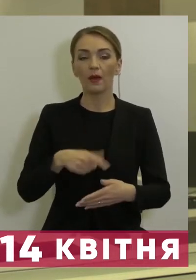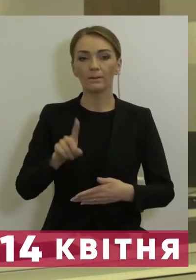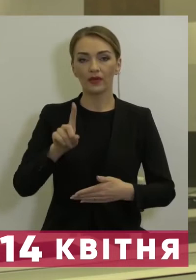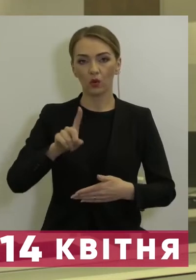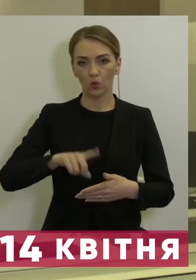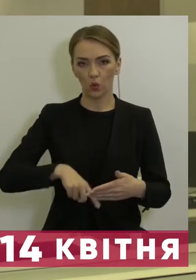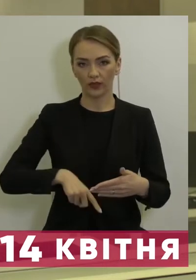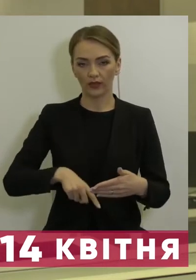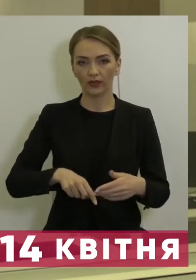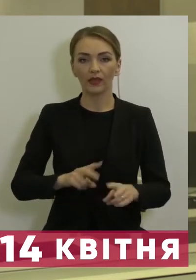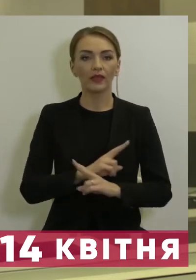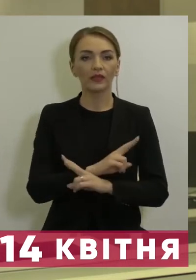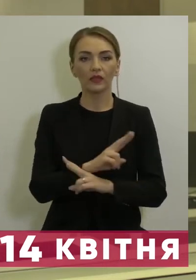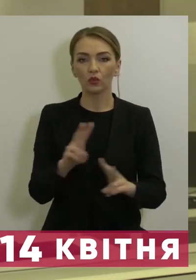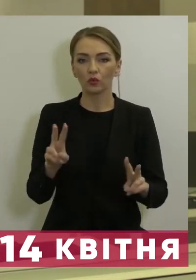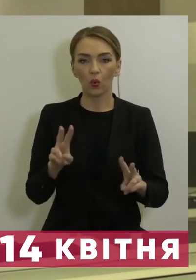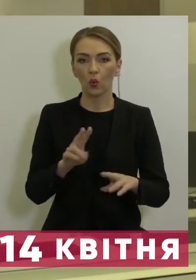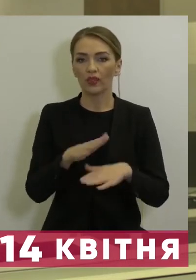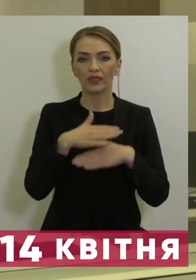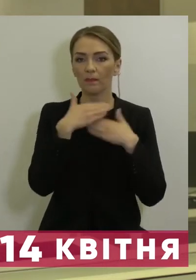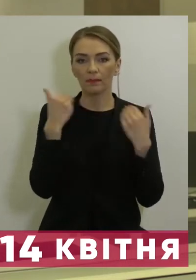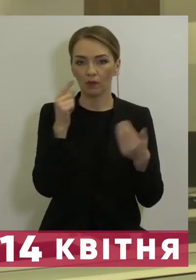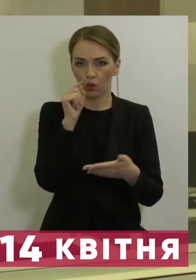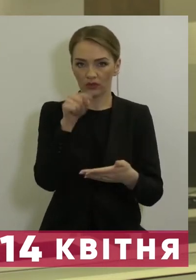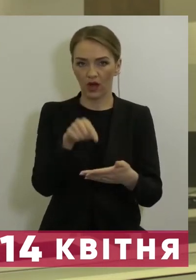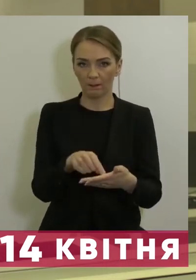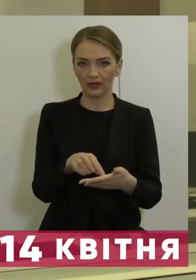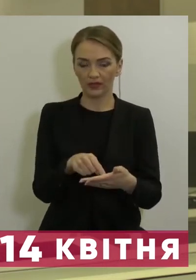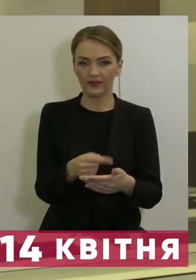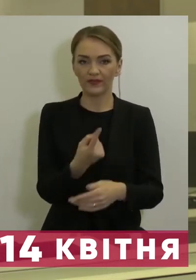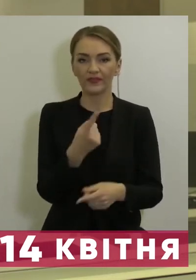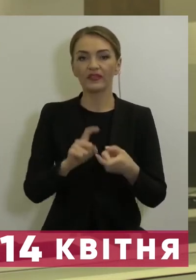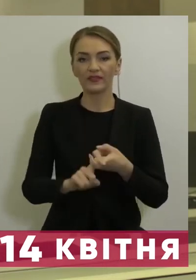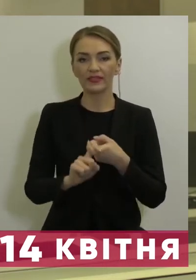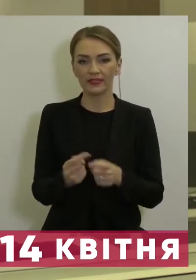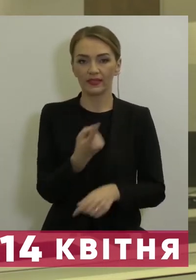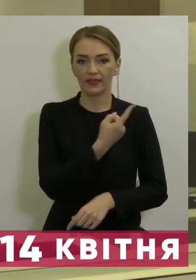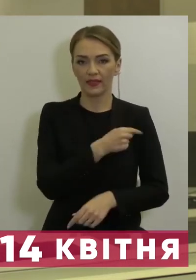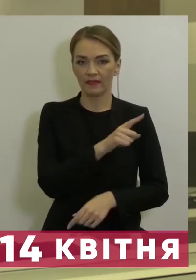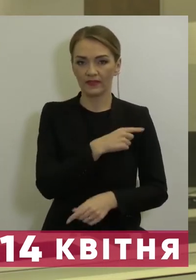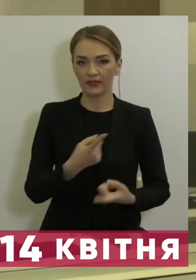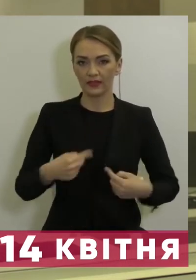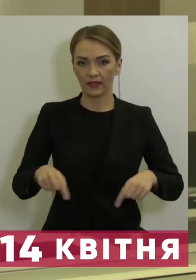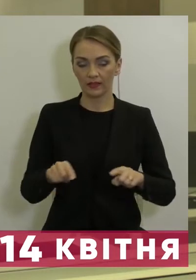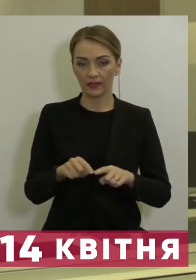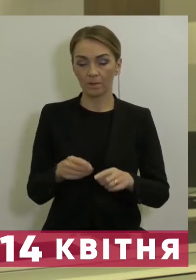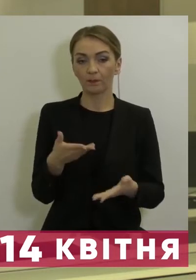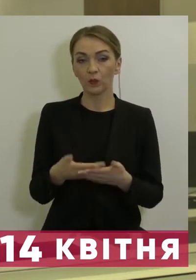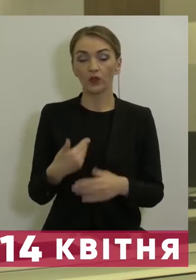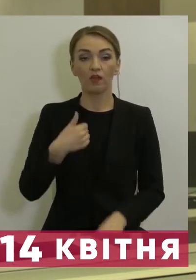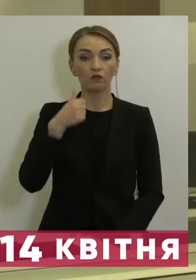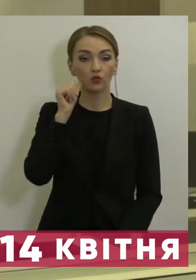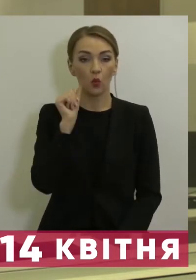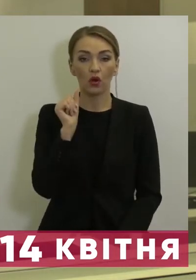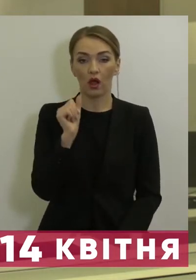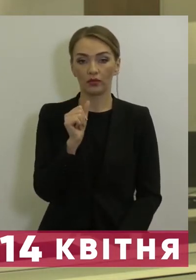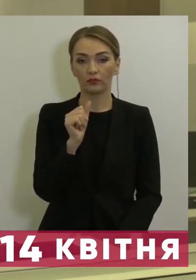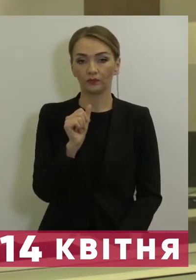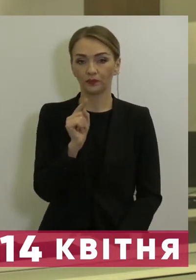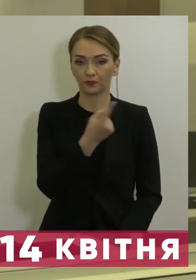переконаний, ніхто не мріє потрапити в інфекційне відділення. От я вчора там